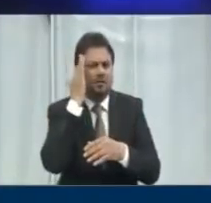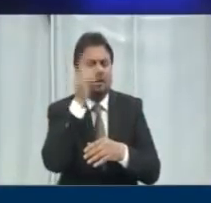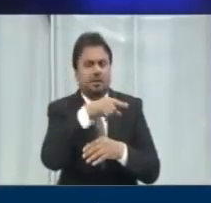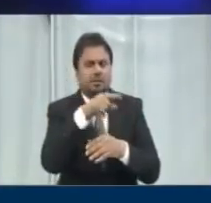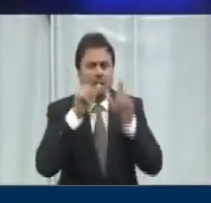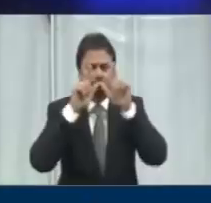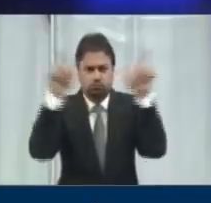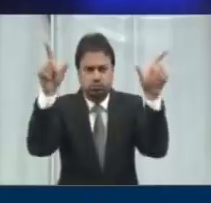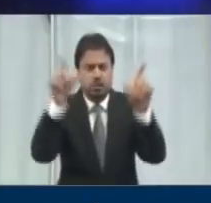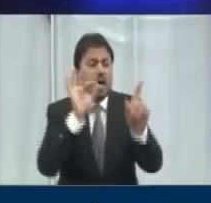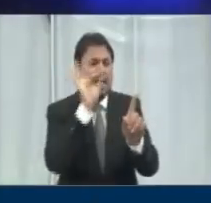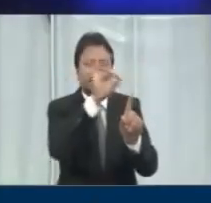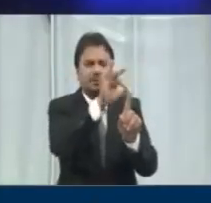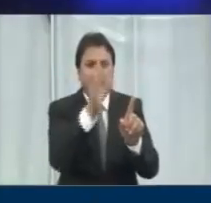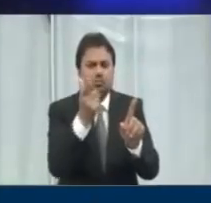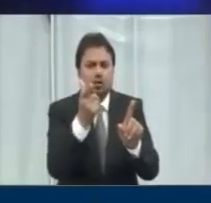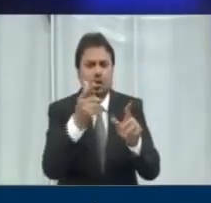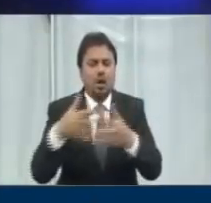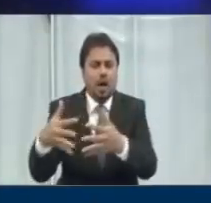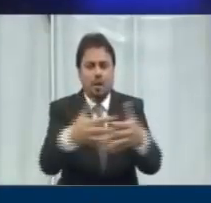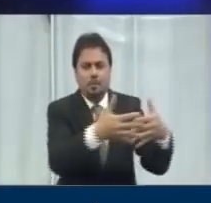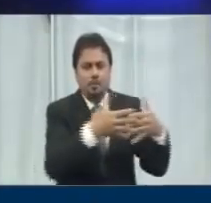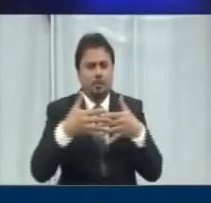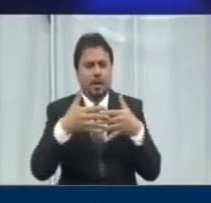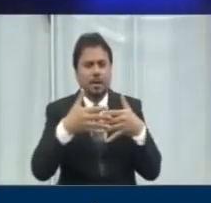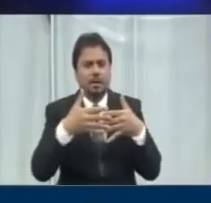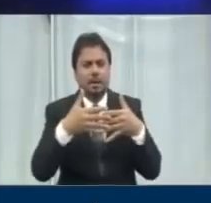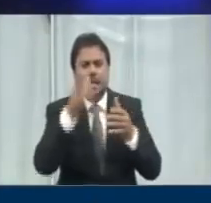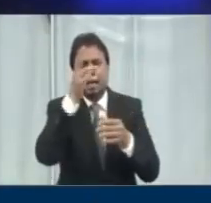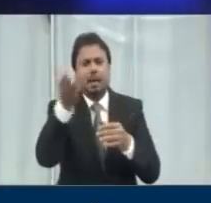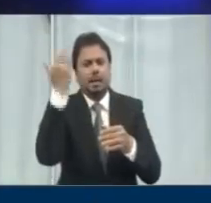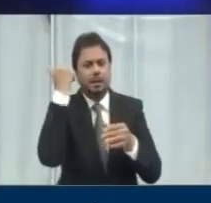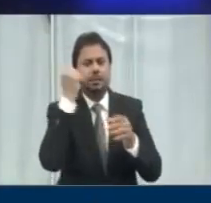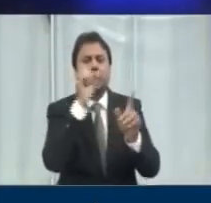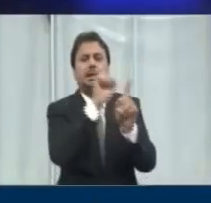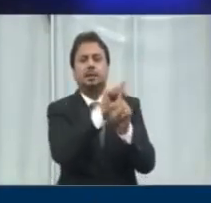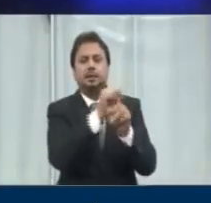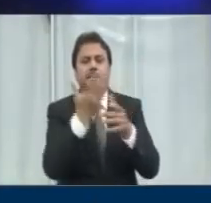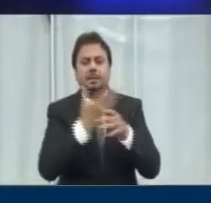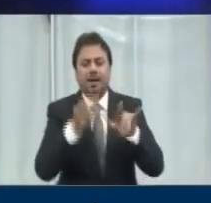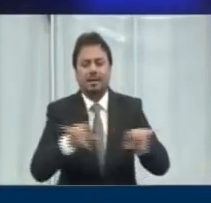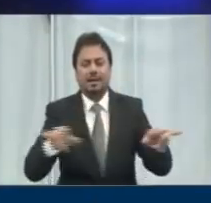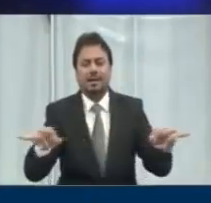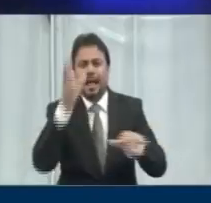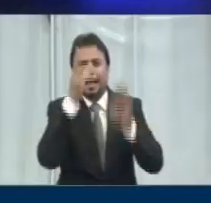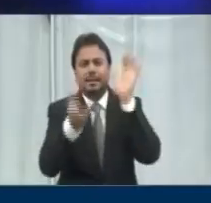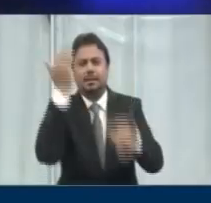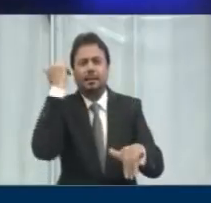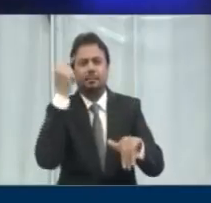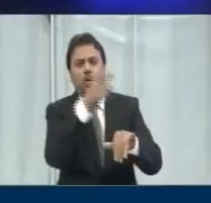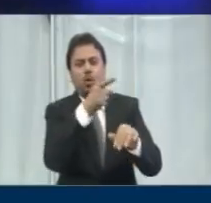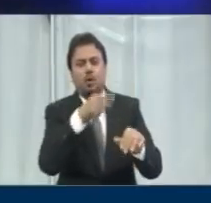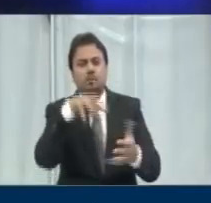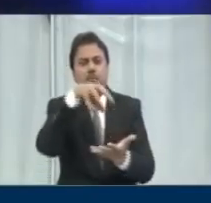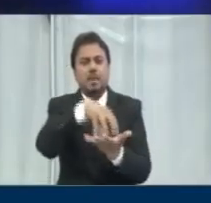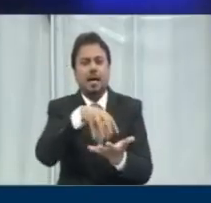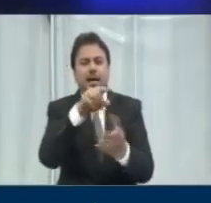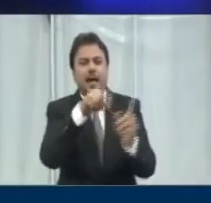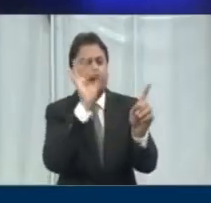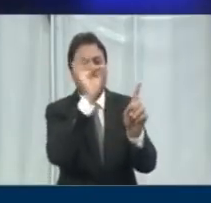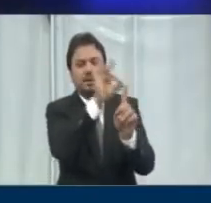الخبر كانت تعود إلى حطام طائرة أمريكية كانت موجودة وتتخذ من بابل قاعدة لها أو في هذا المكان تحديدا قاعدة.